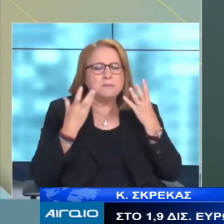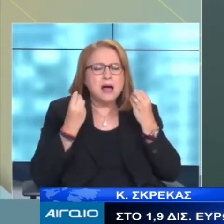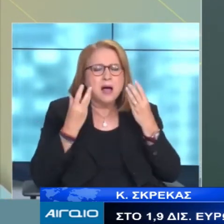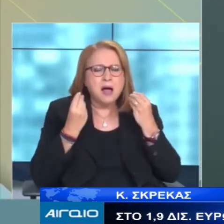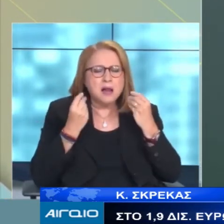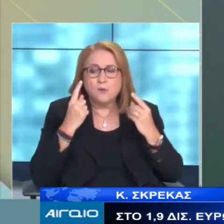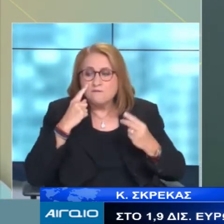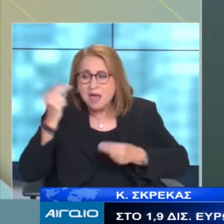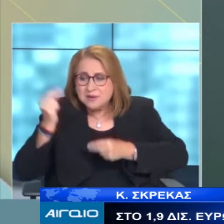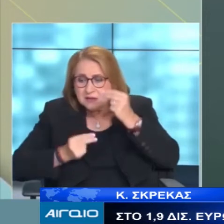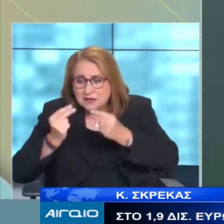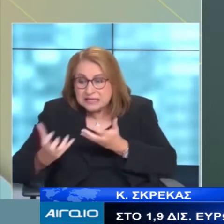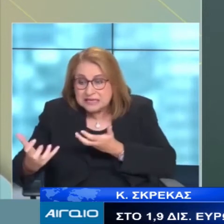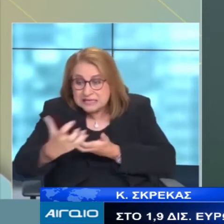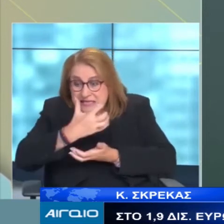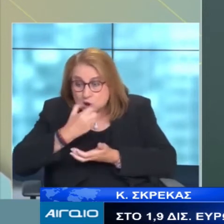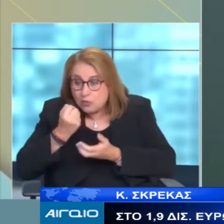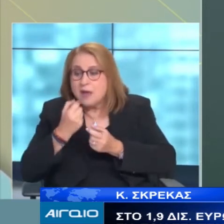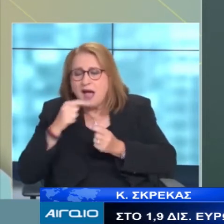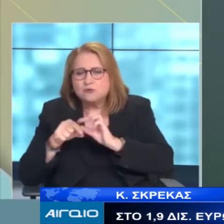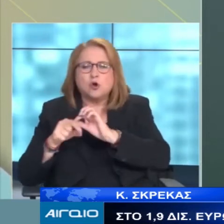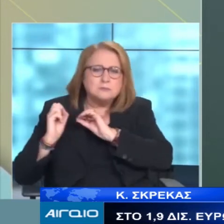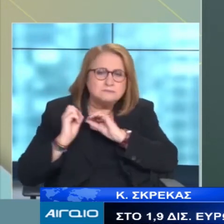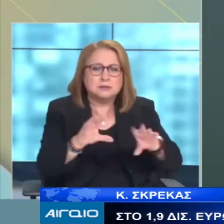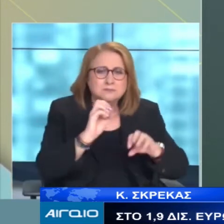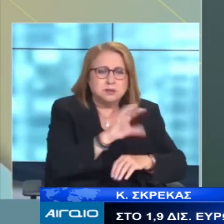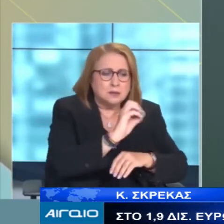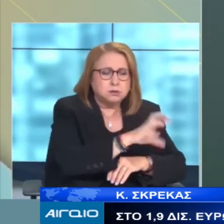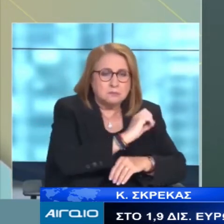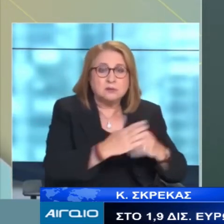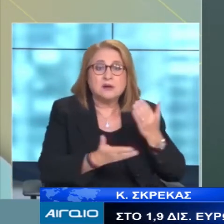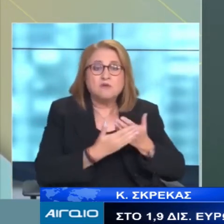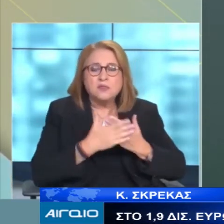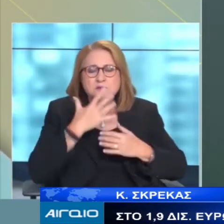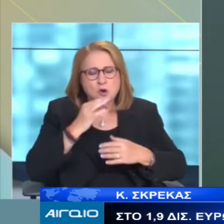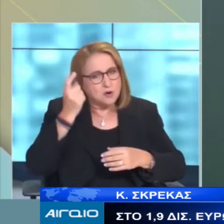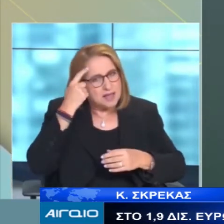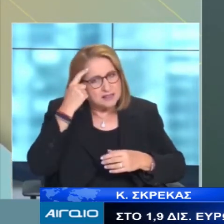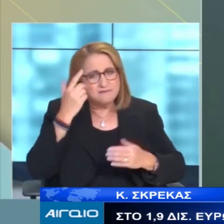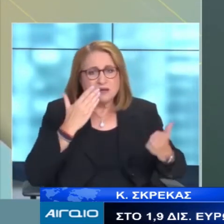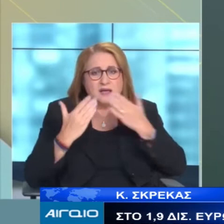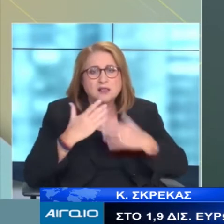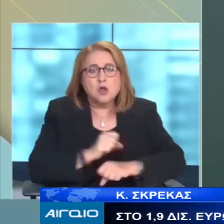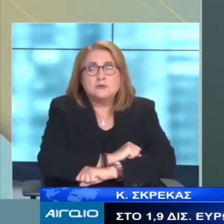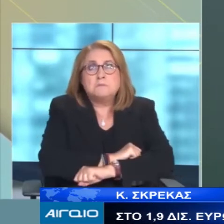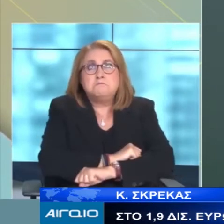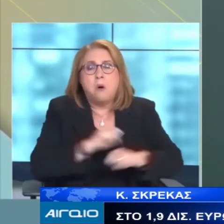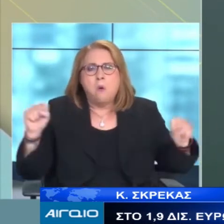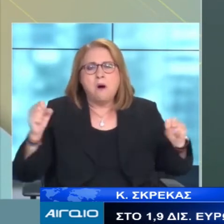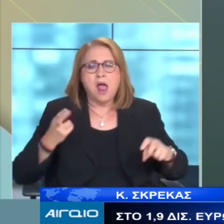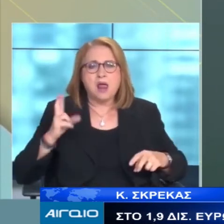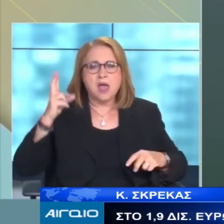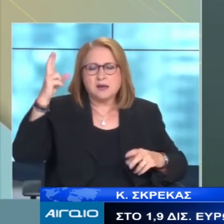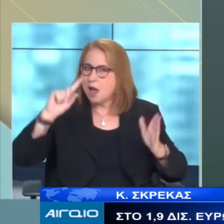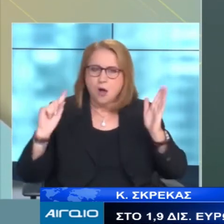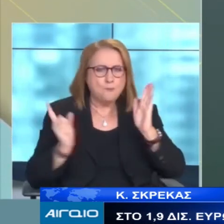δυνατότητα προκειμένου να συγκρατήσει το ενεργειακό κόστος και να προστατεύσει το εισόδημα των πολιτών απέναντι σε μια